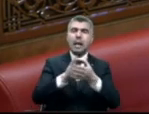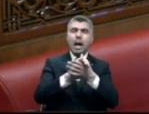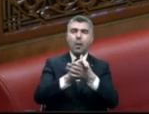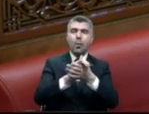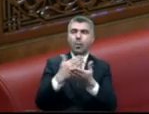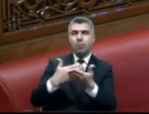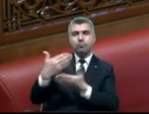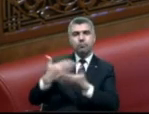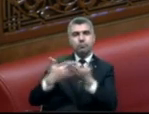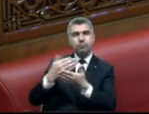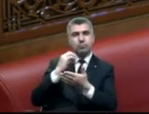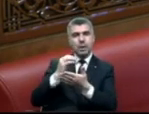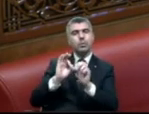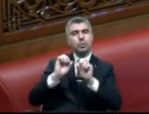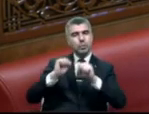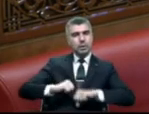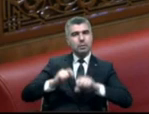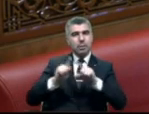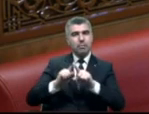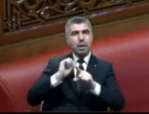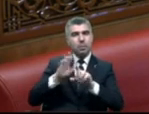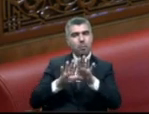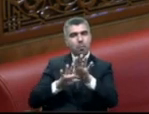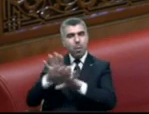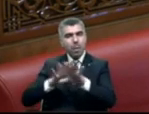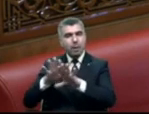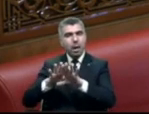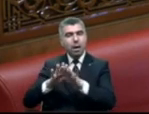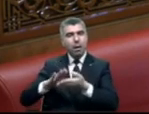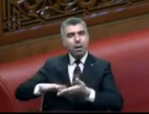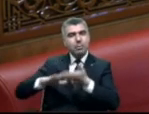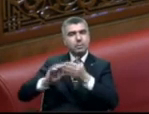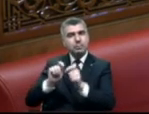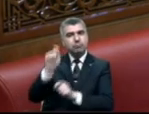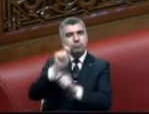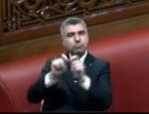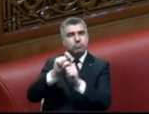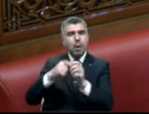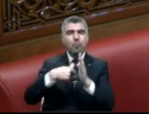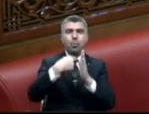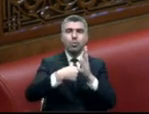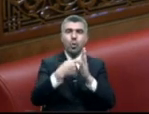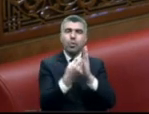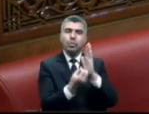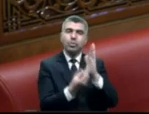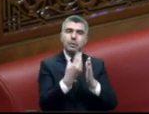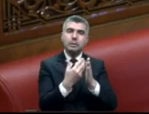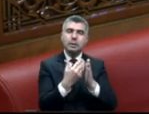بينها من أجل تعزيز روح المبادرة وتوفير الدعم اللازم لإنشاء واستدامة هذه المشاريع ليس